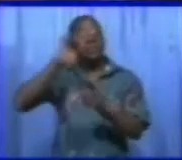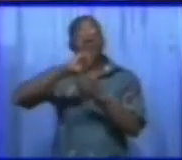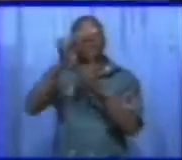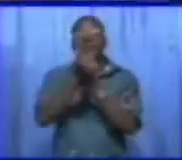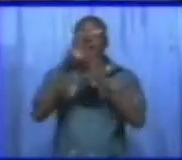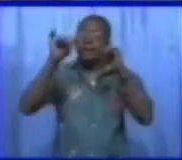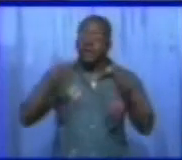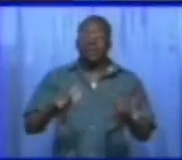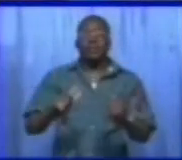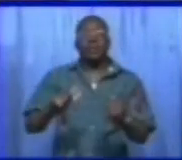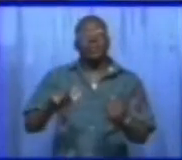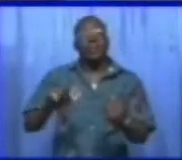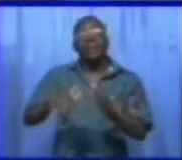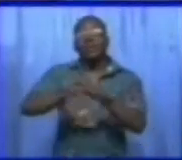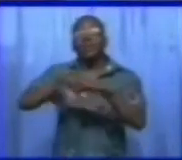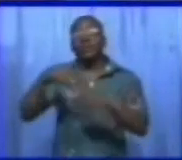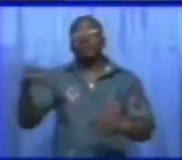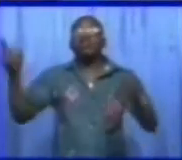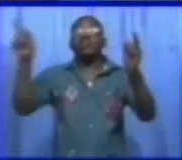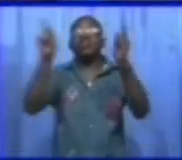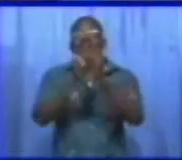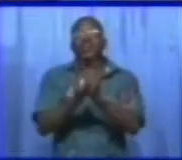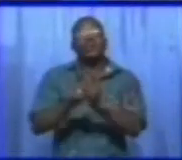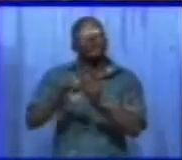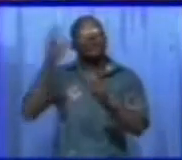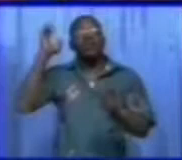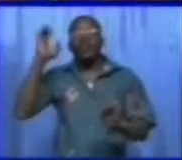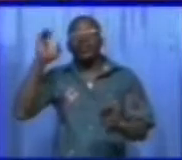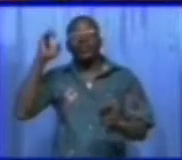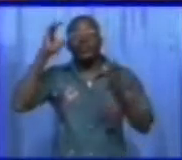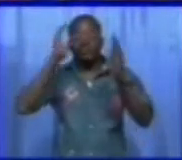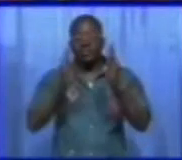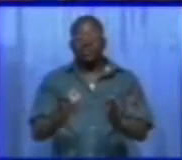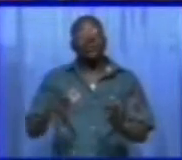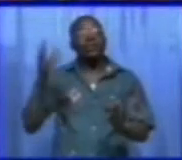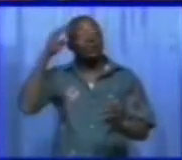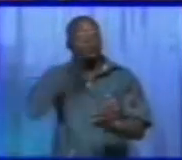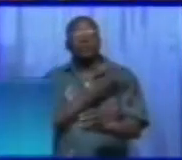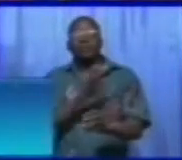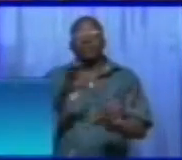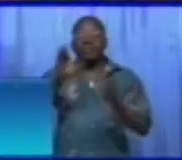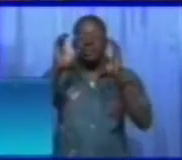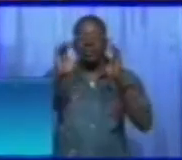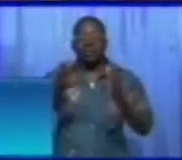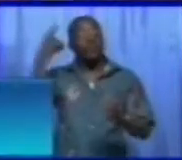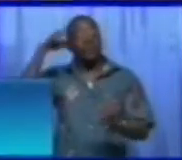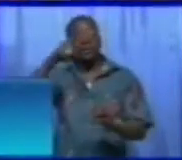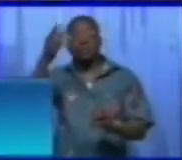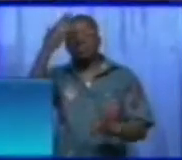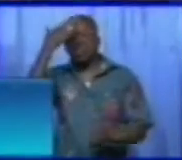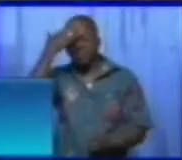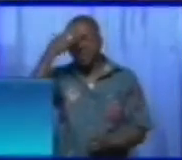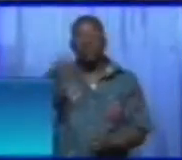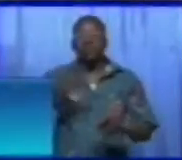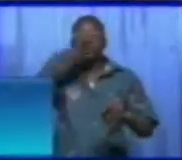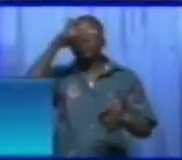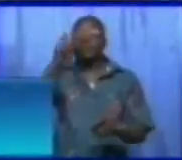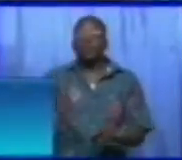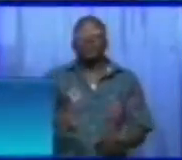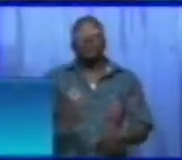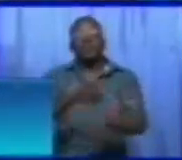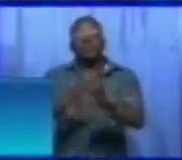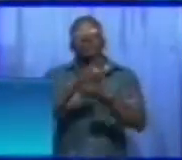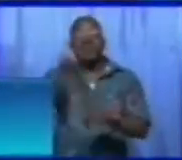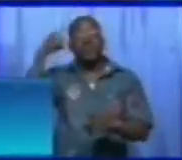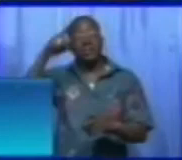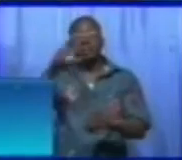rester dynamique. Au sorti de cette rencontre, les congressistes verront leurs compétences renforcées et de nouvelles connaissances devront leur permettre de mieux